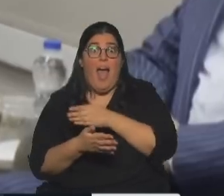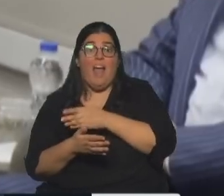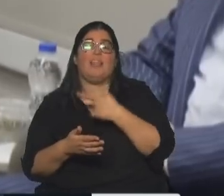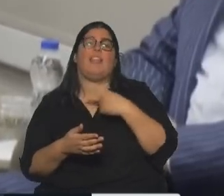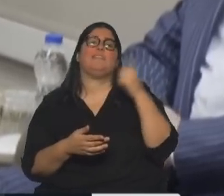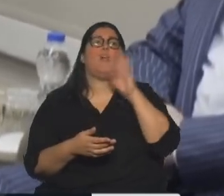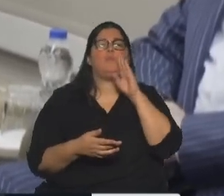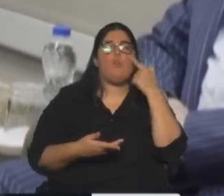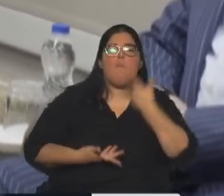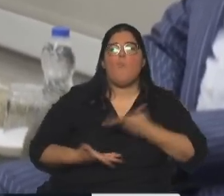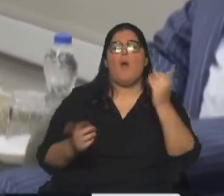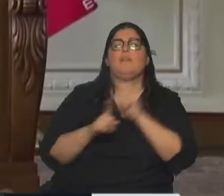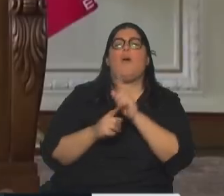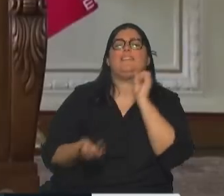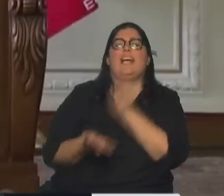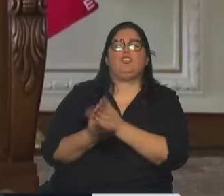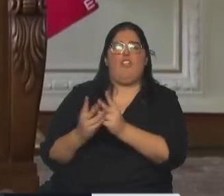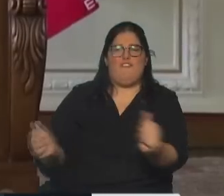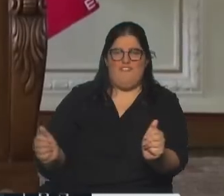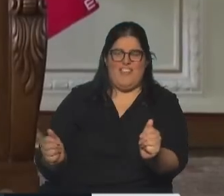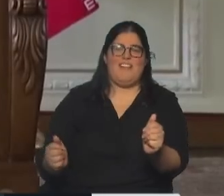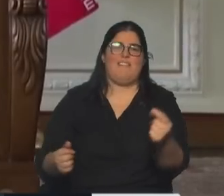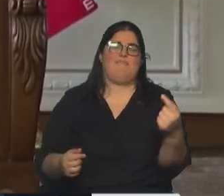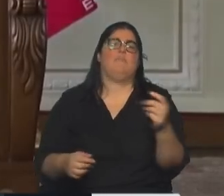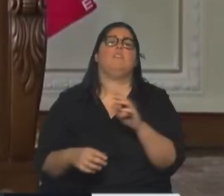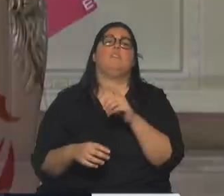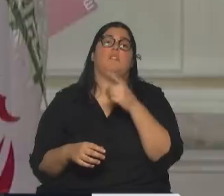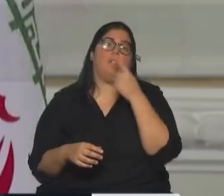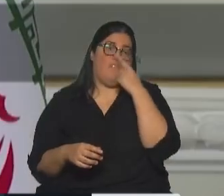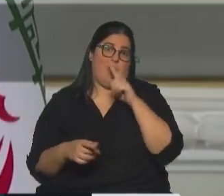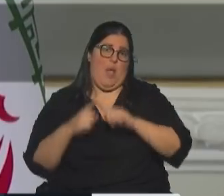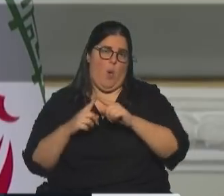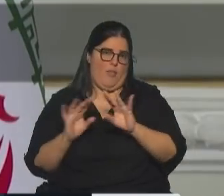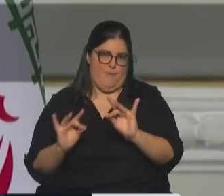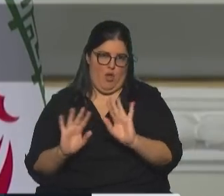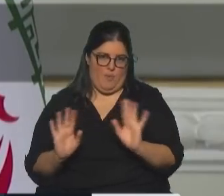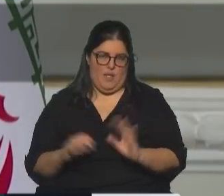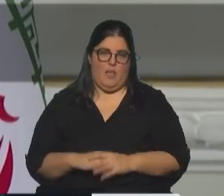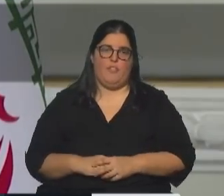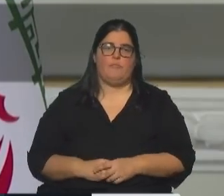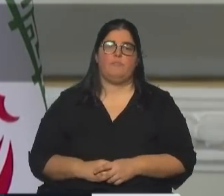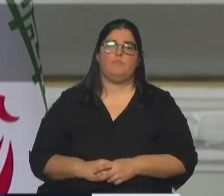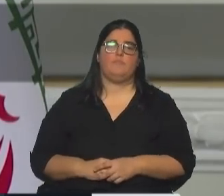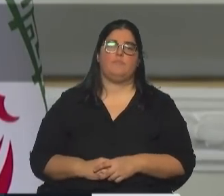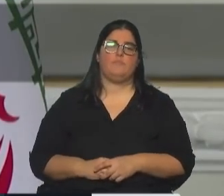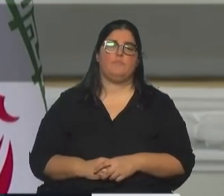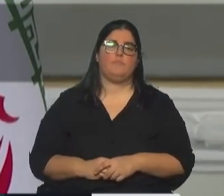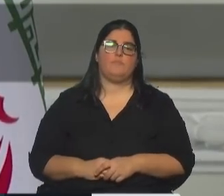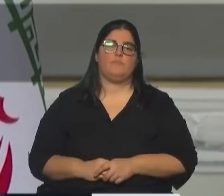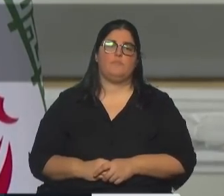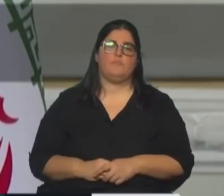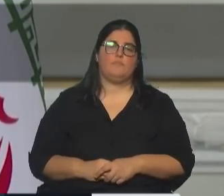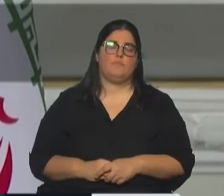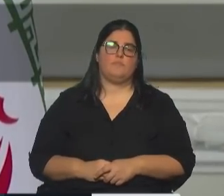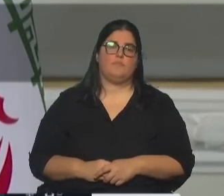concreto levantando las sanciones en su contra, lo que complicó el acuerdo. آمریکا باید متعهد باشد